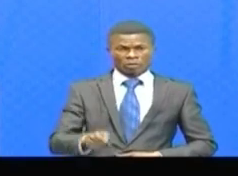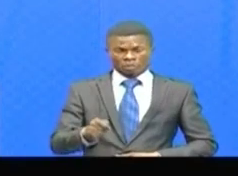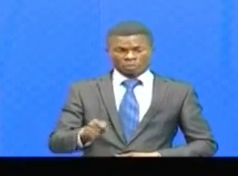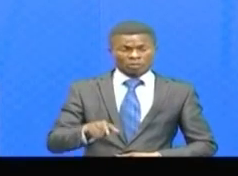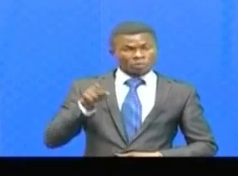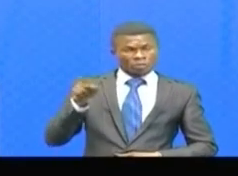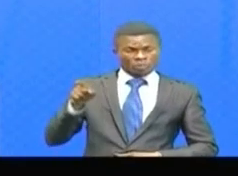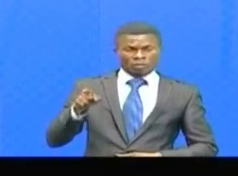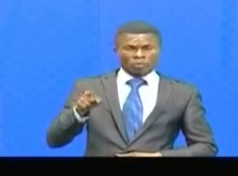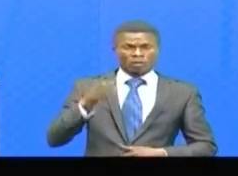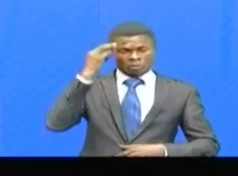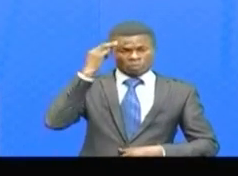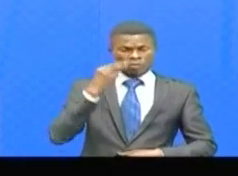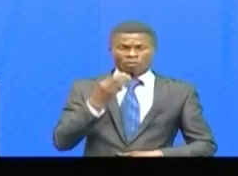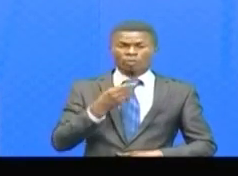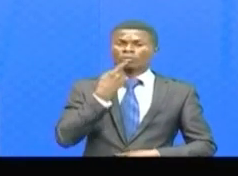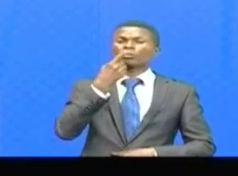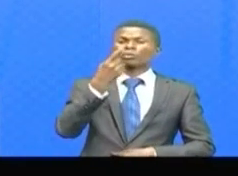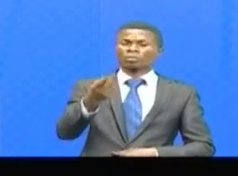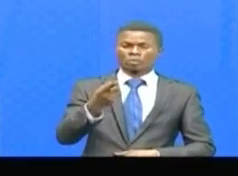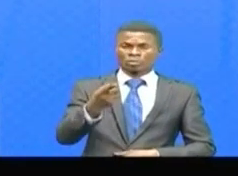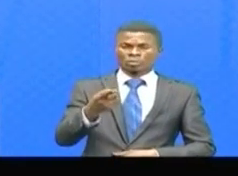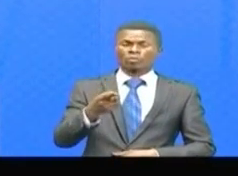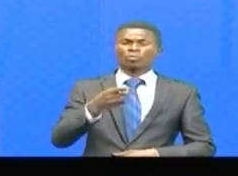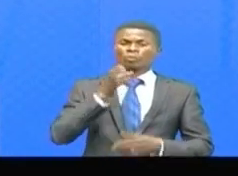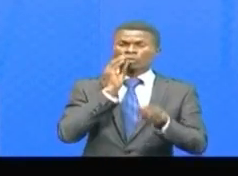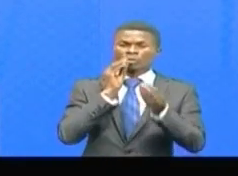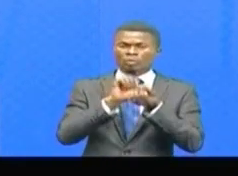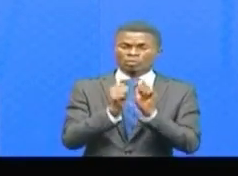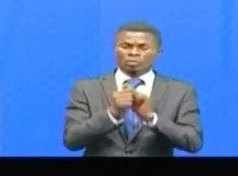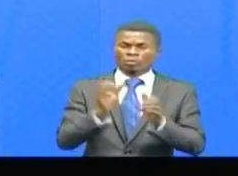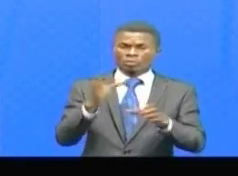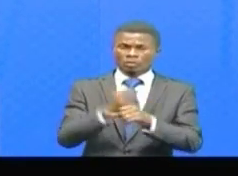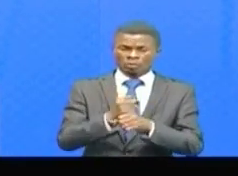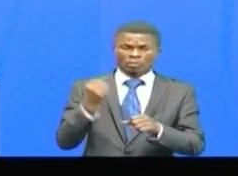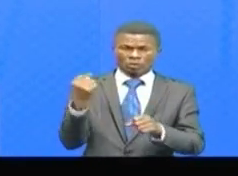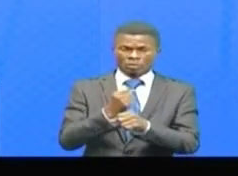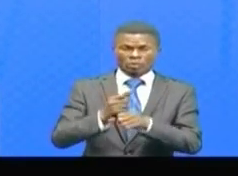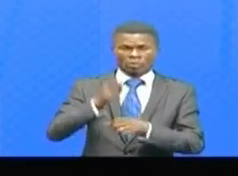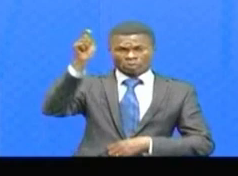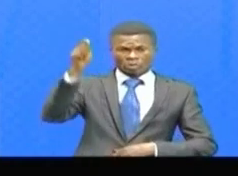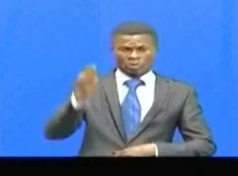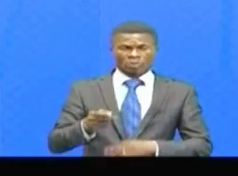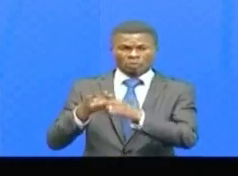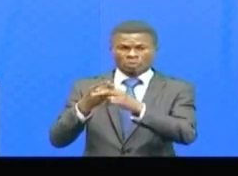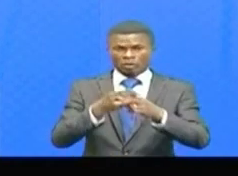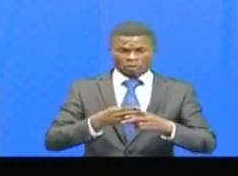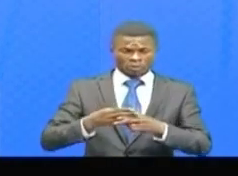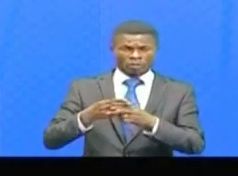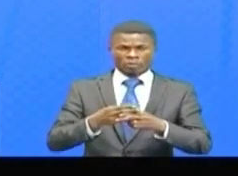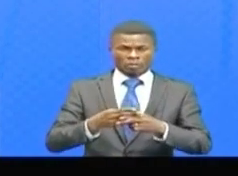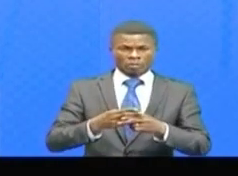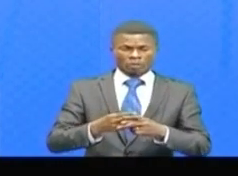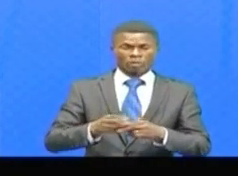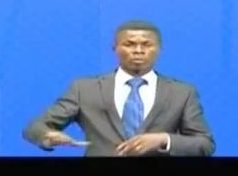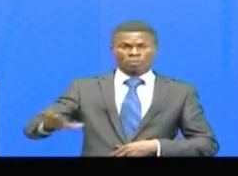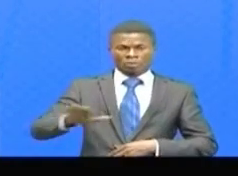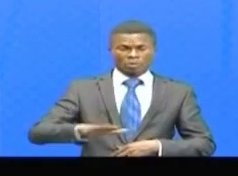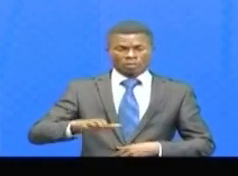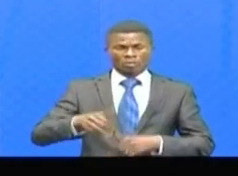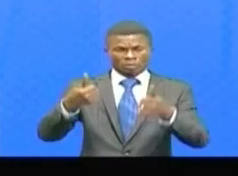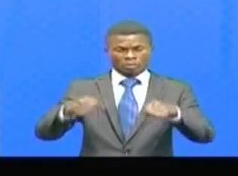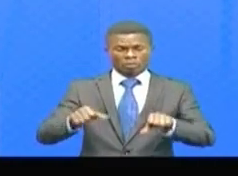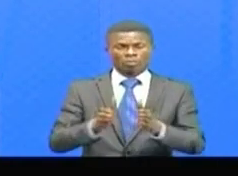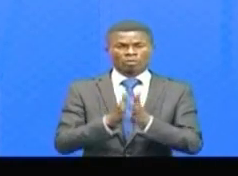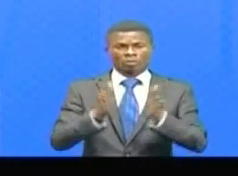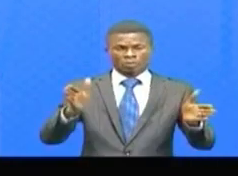part présenté une synthèse de la situation opérationnelle, militaire et sécuritaire du pays qui demeure